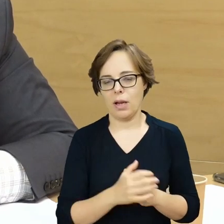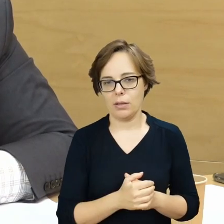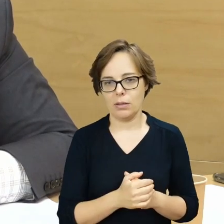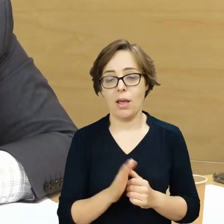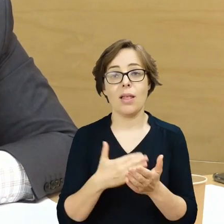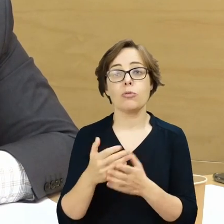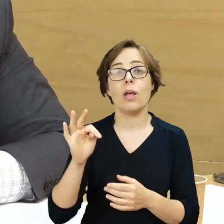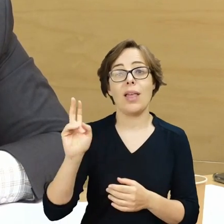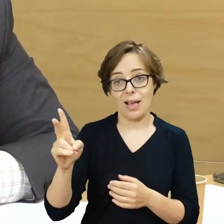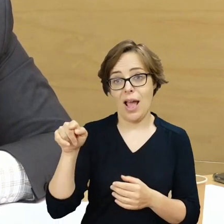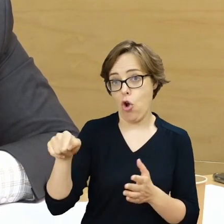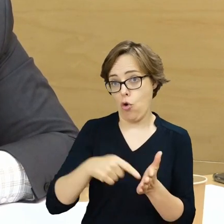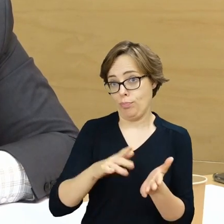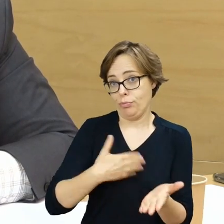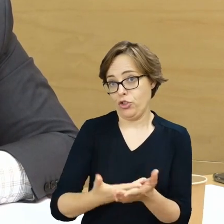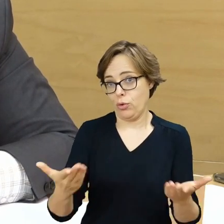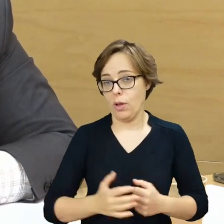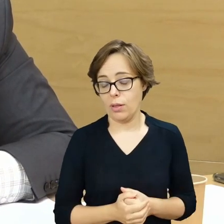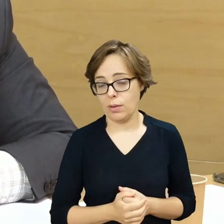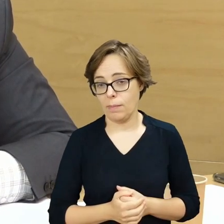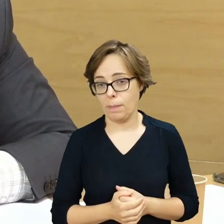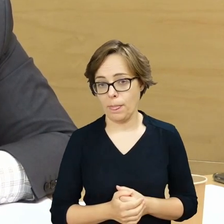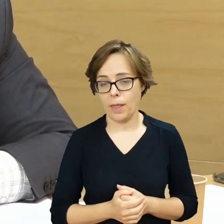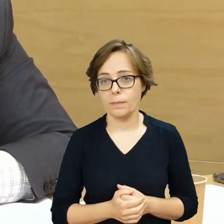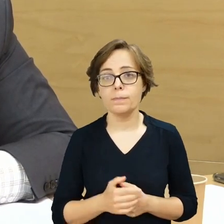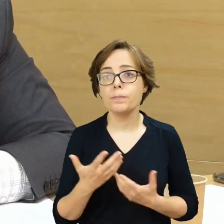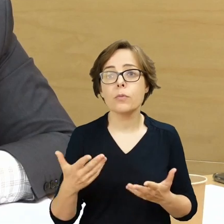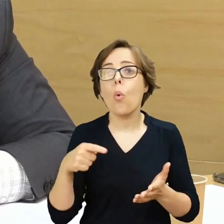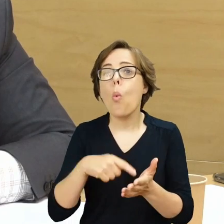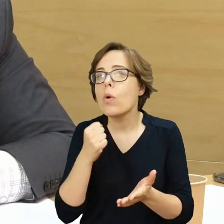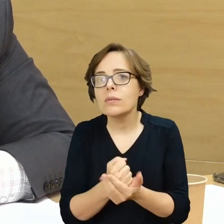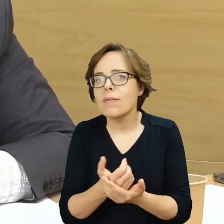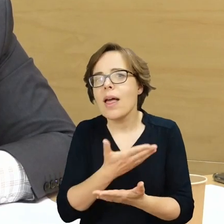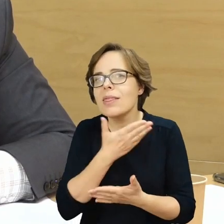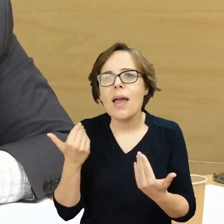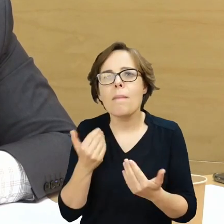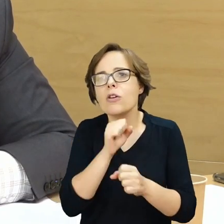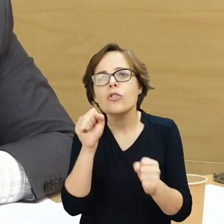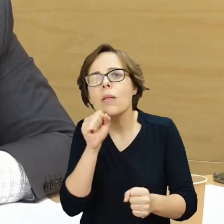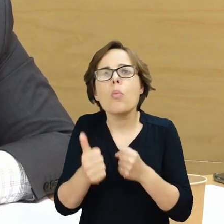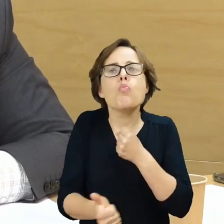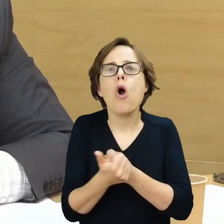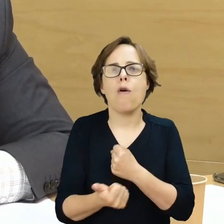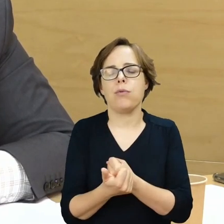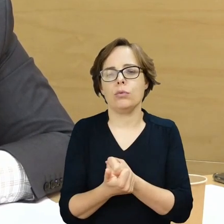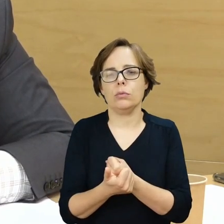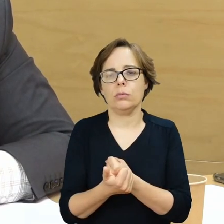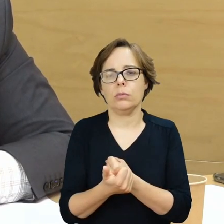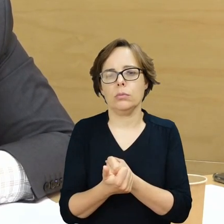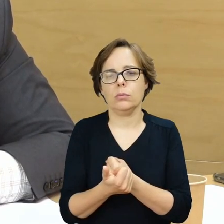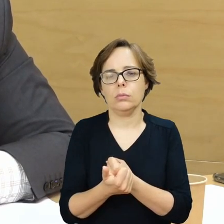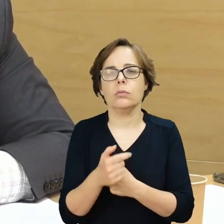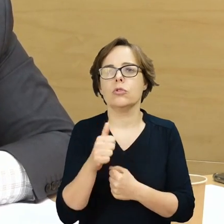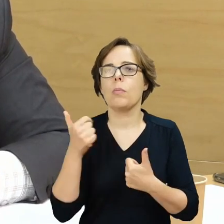jeden z przykładów. Ta ustawa nie zakłada żadnych przesłanek, na podstawie których moglibyśmy, prezes Trybunału